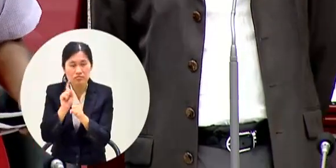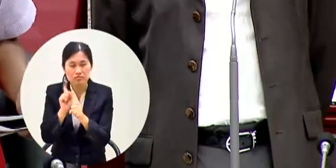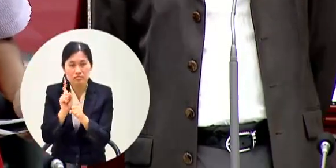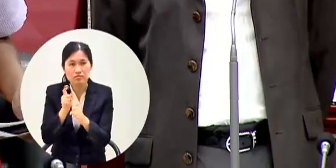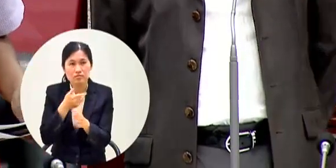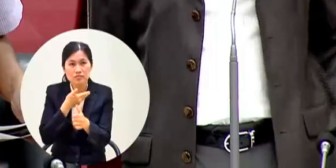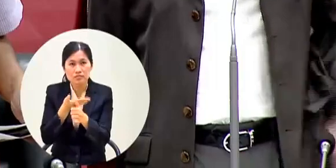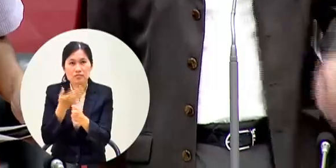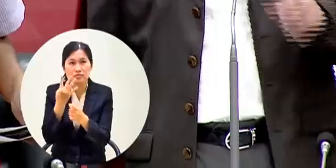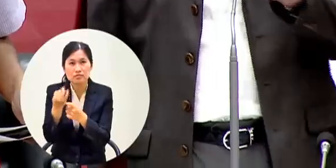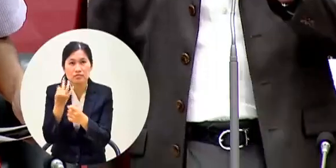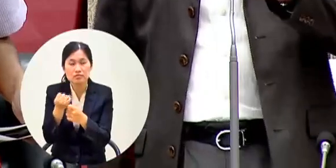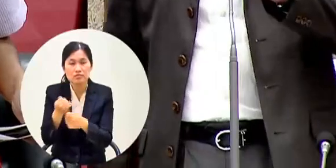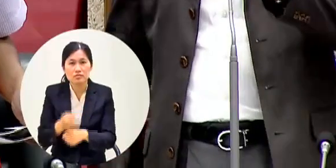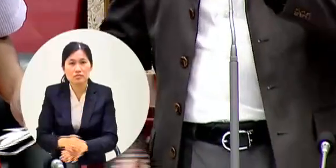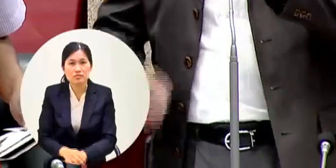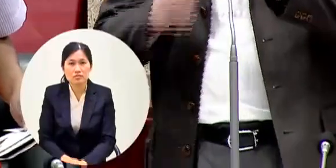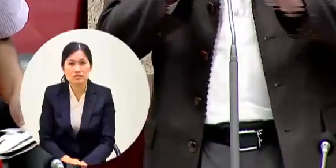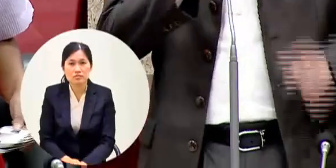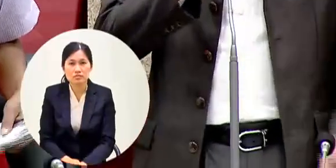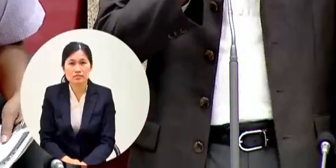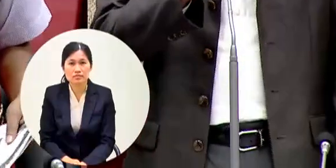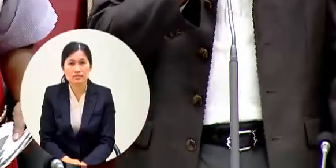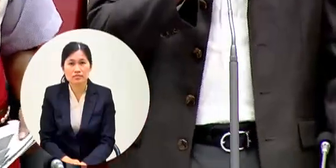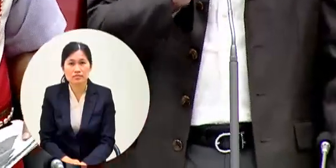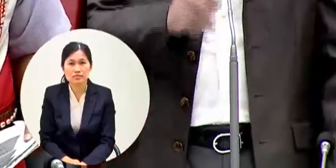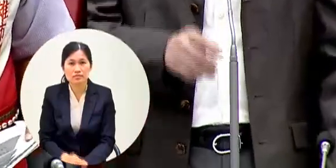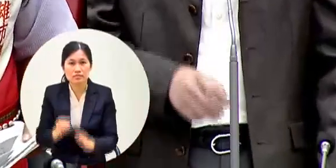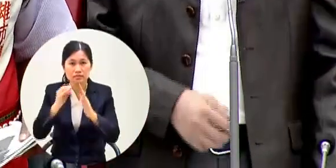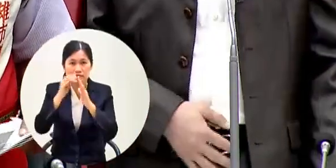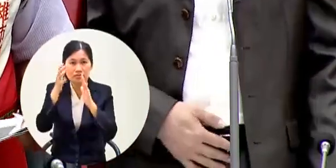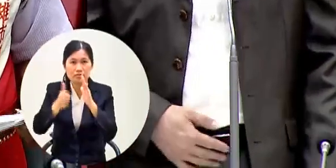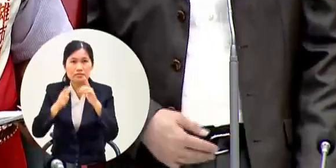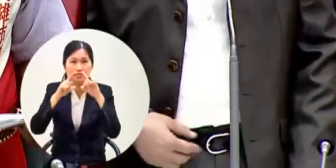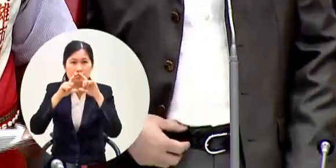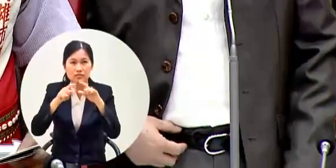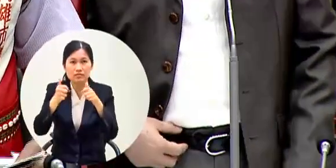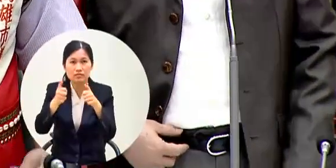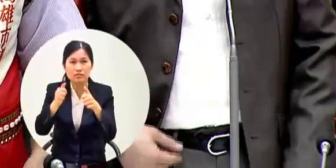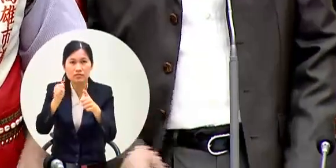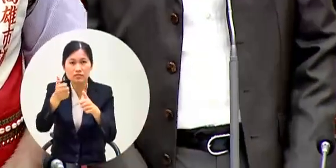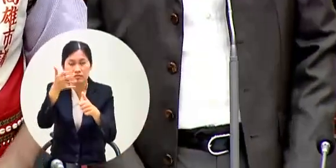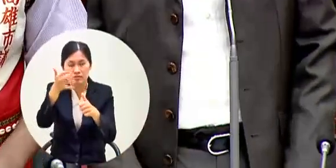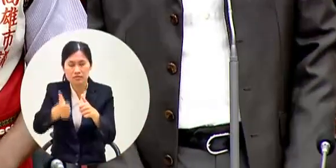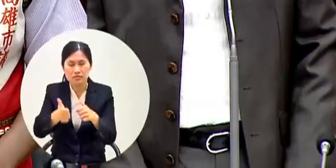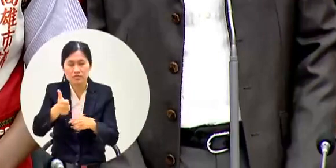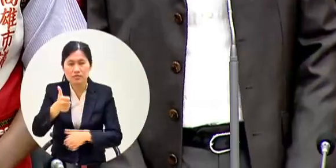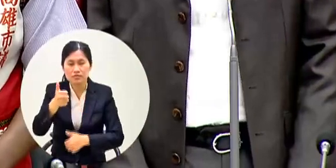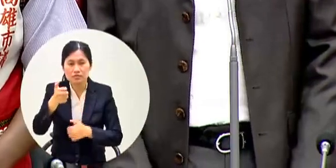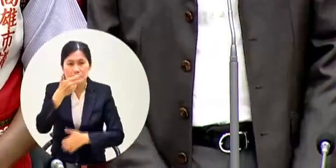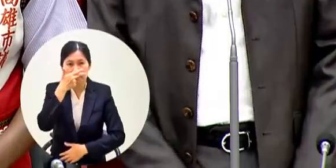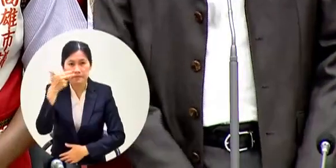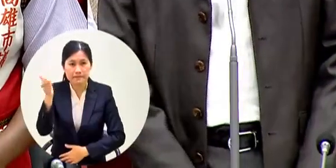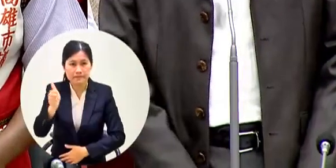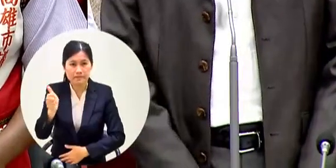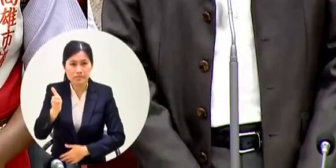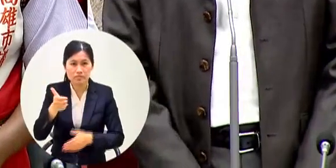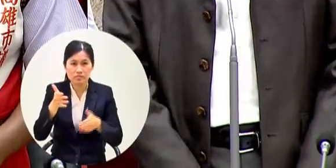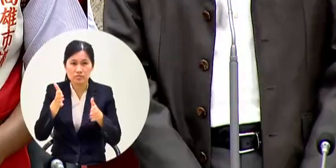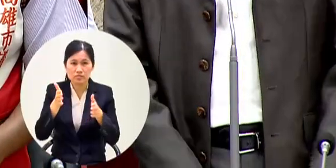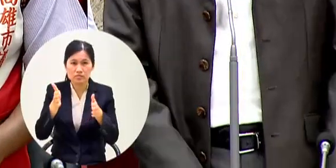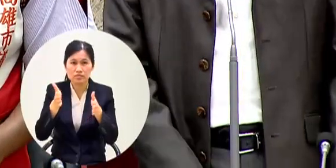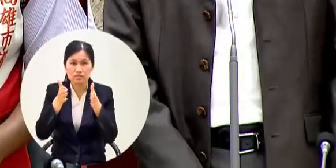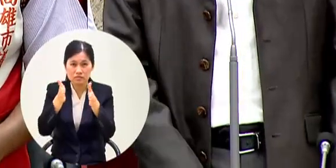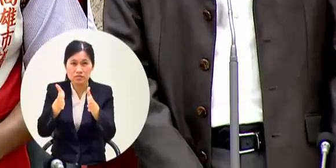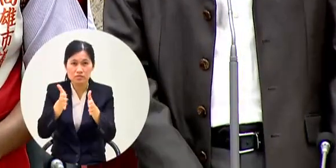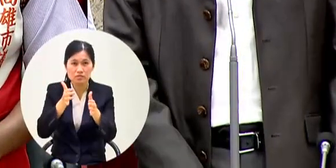来回答，要怎么做，后续怎么做。也给你几分钟，这